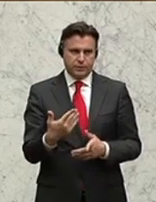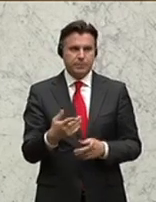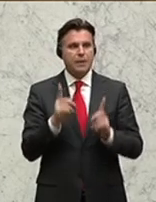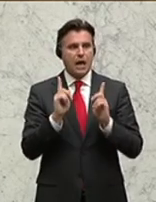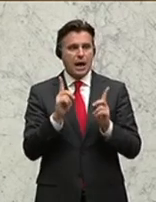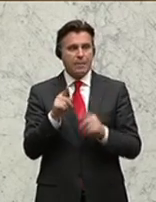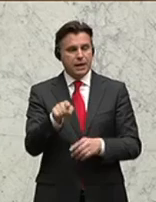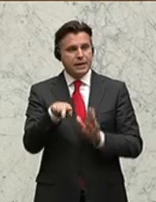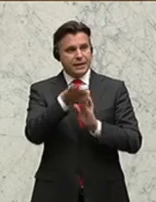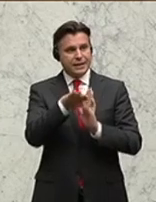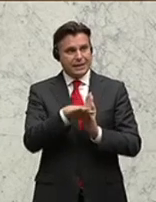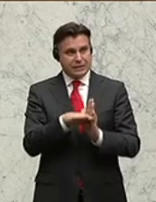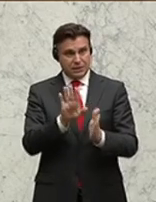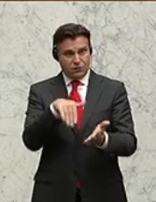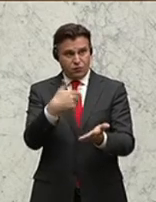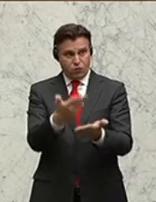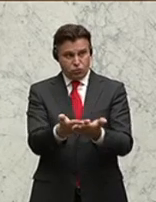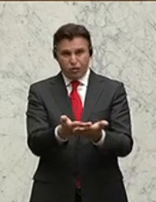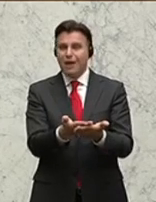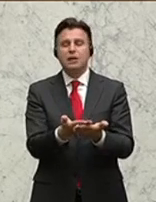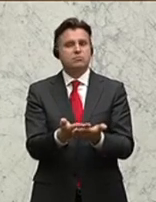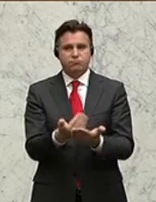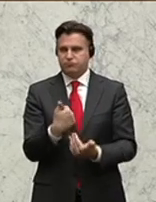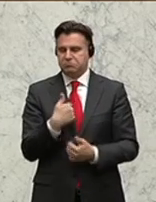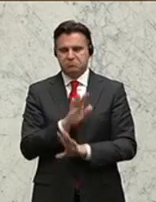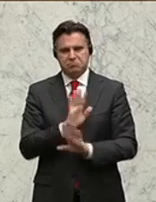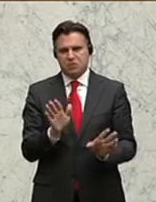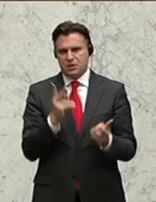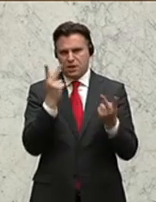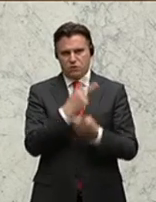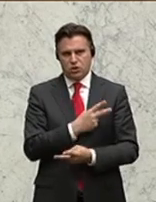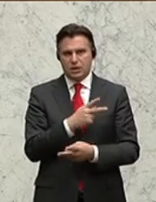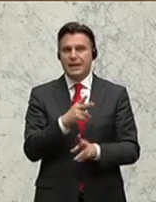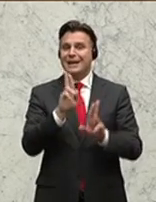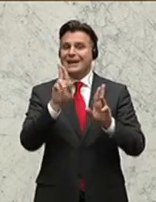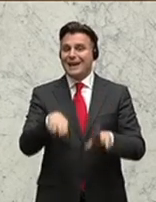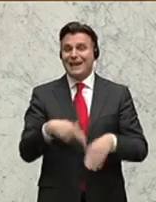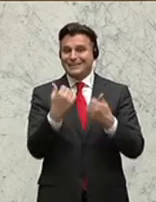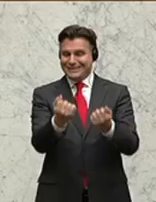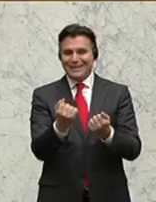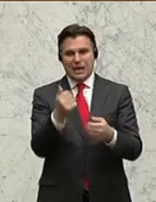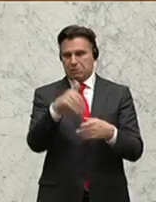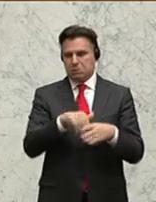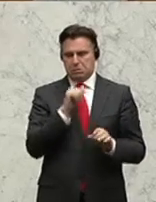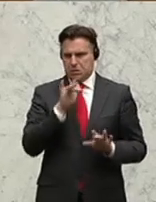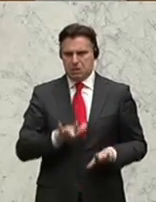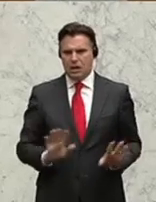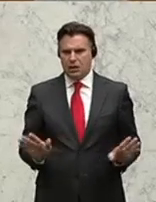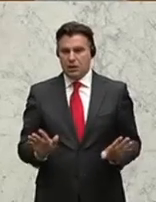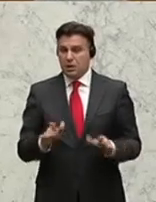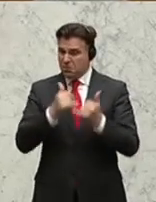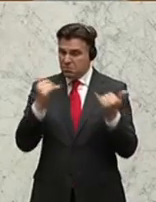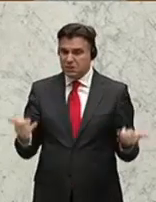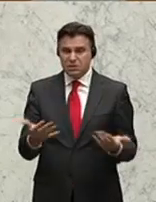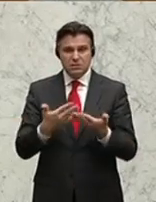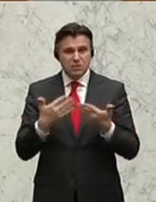wir diesem Gesetzesvorschlag genau aus jedem Grund nicht zustimmen, weil hier die Rechtssicherheit nicht gegeben ist. Das hat mir bis jetzt niemand erklären